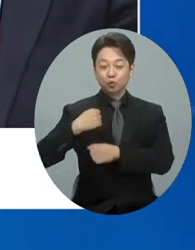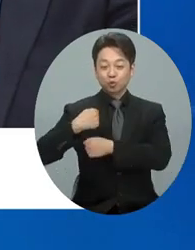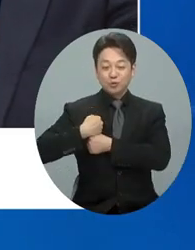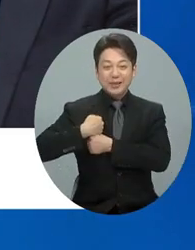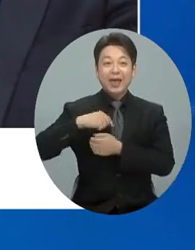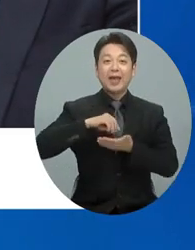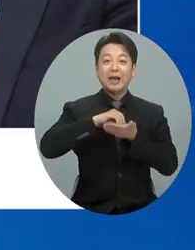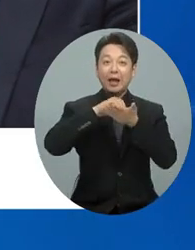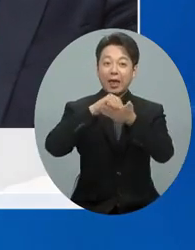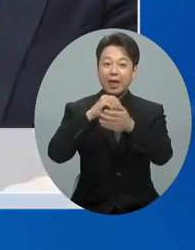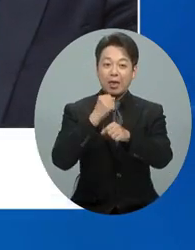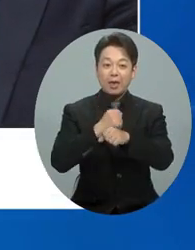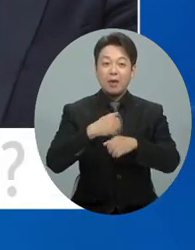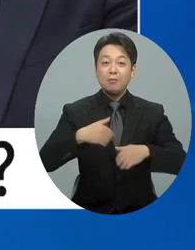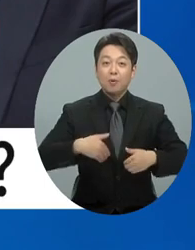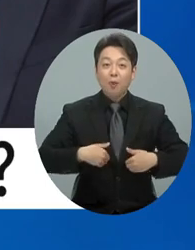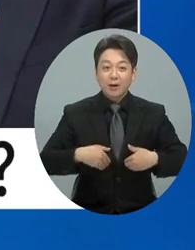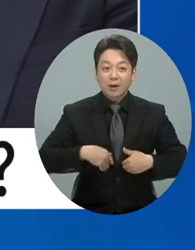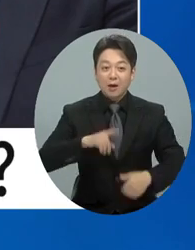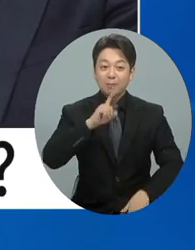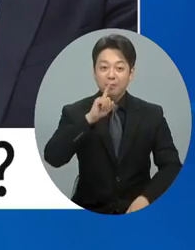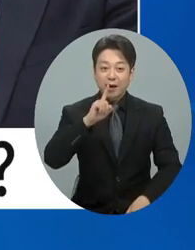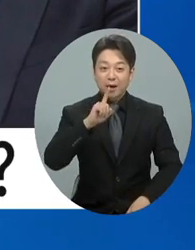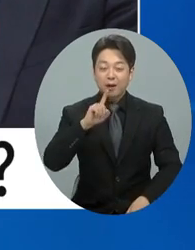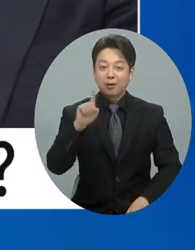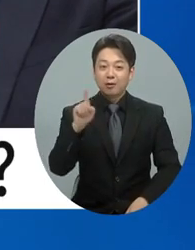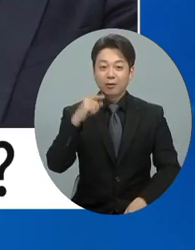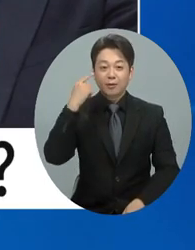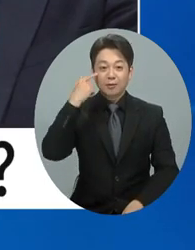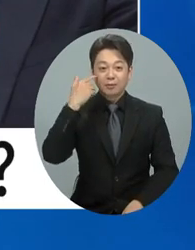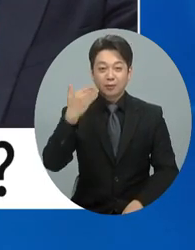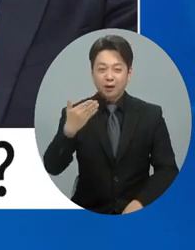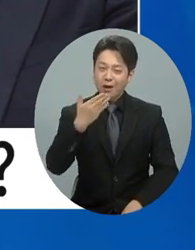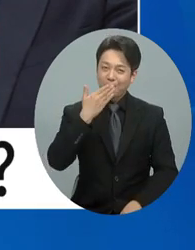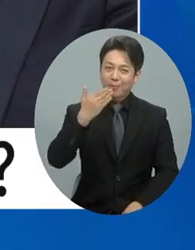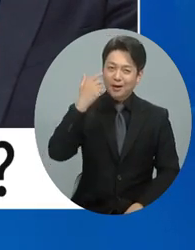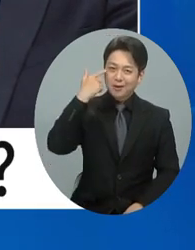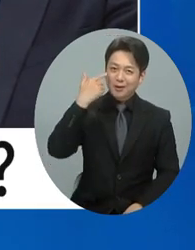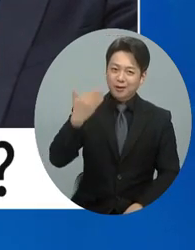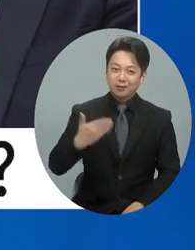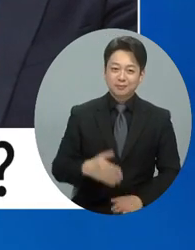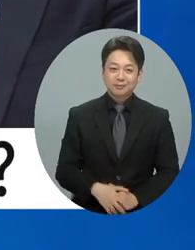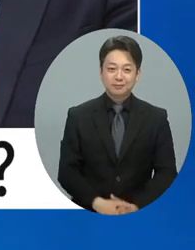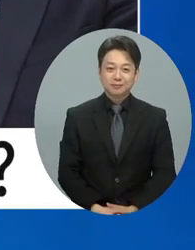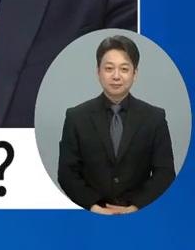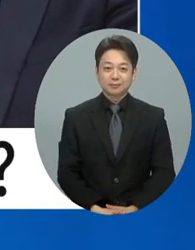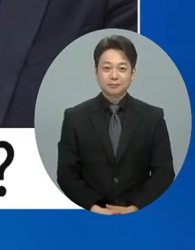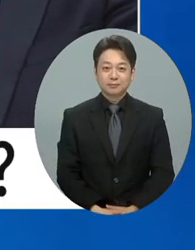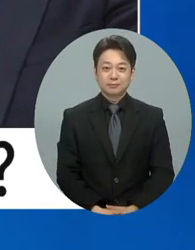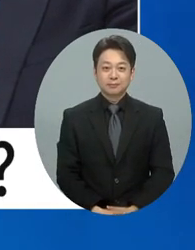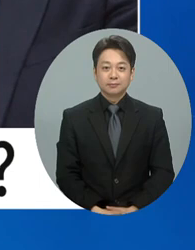이해관계가 있겠지만 일단 들었을 때 이게 가능하냐부터가 좀 의문이 들거든요.